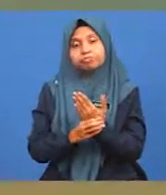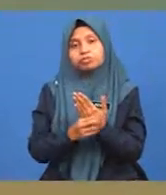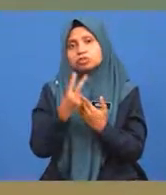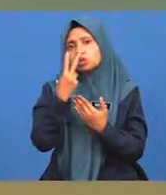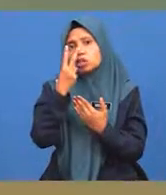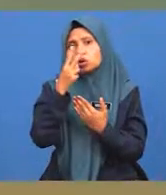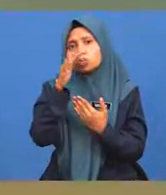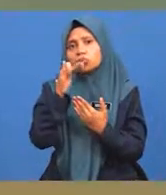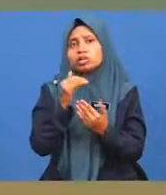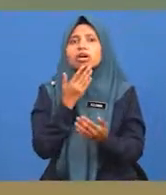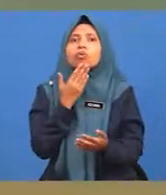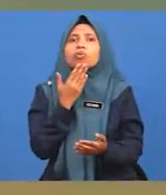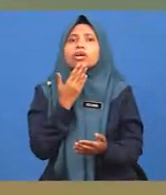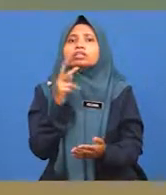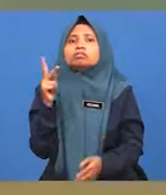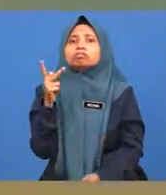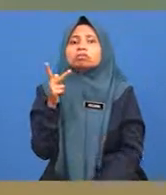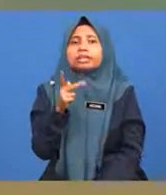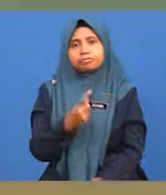Lihat yang berwarna kuning itu.